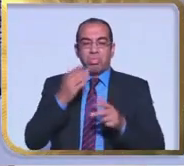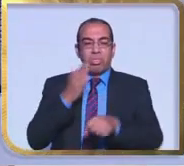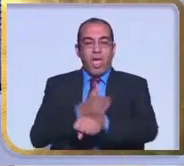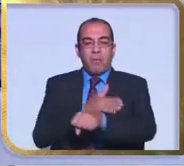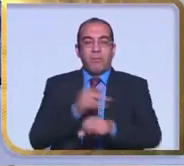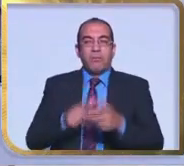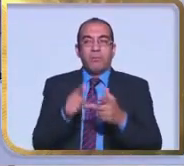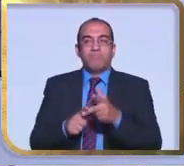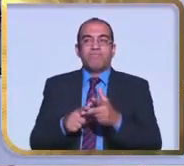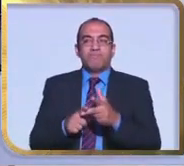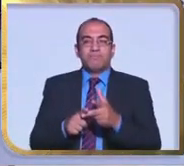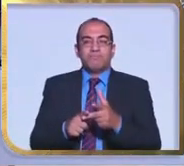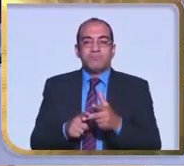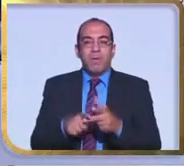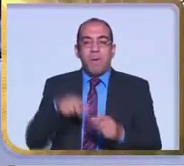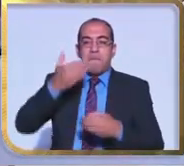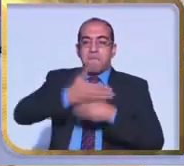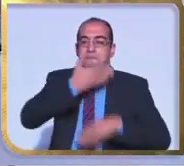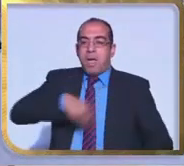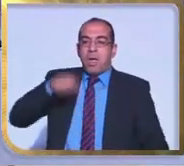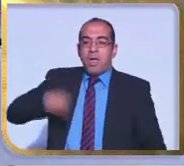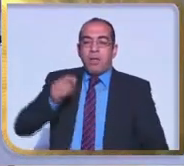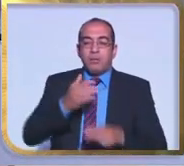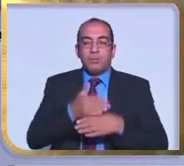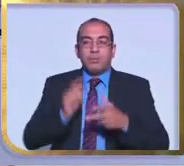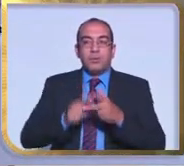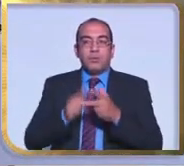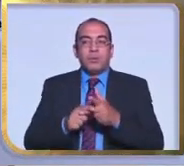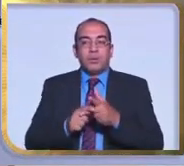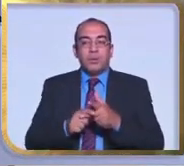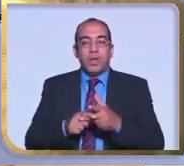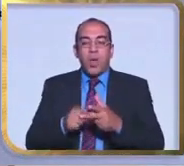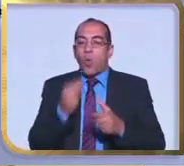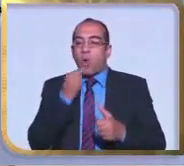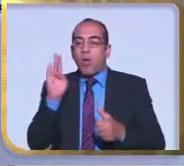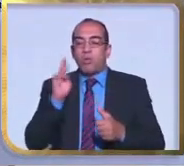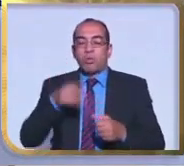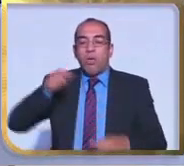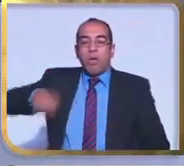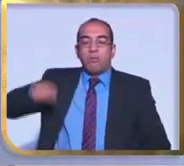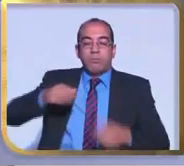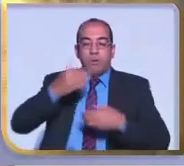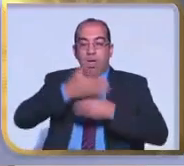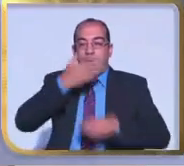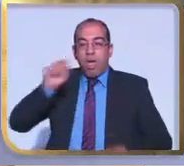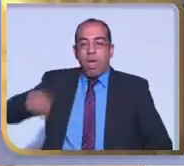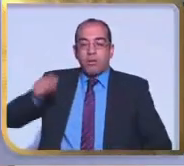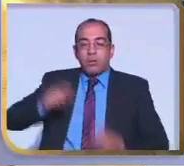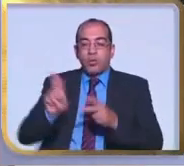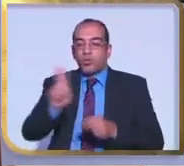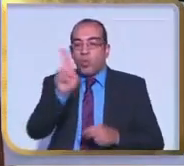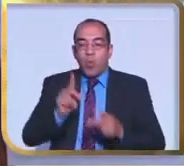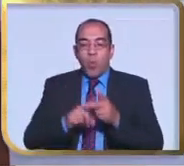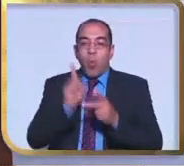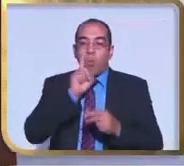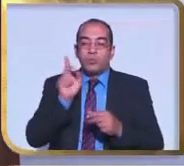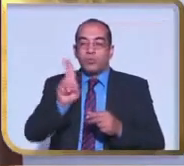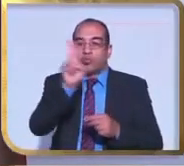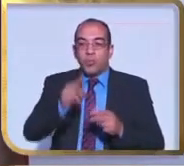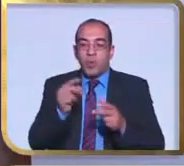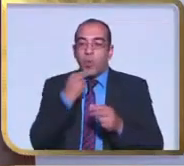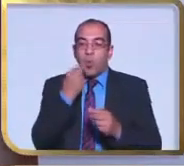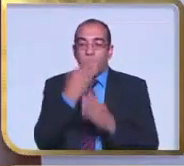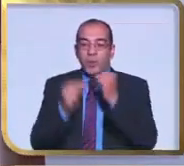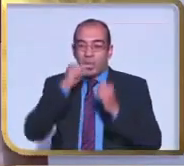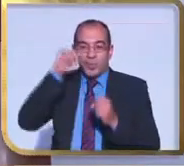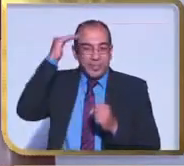ويعني في مرحلة عملت له قضية، عملت لابنها قضية، يعني عملت لجوزها قضية، والوالدة هي اللي بتسأل السؤال يعني، ومعاه ولد